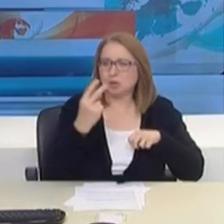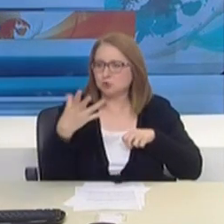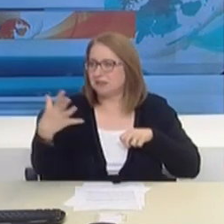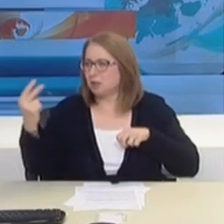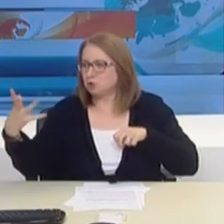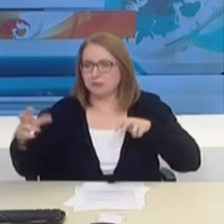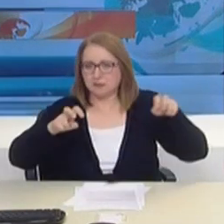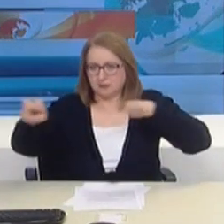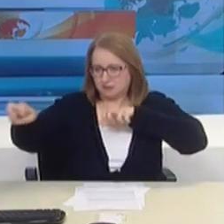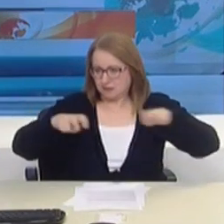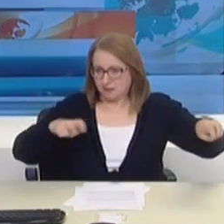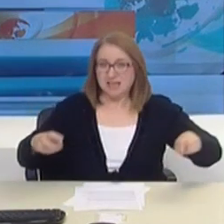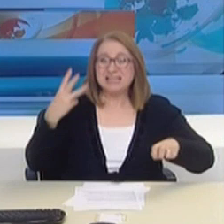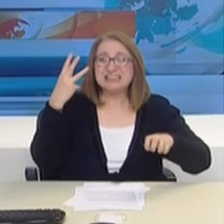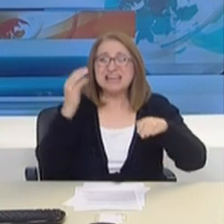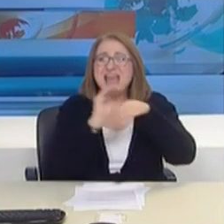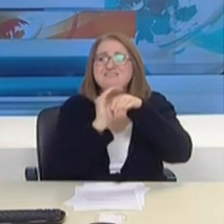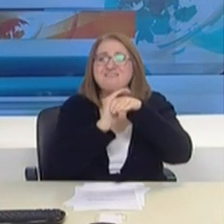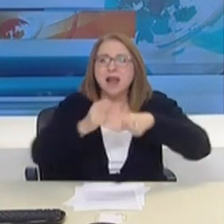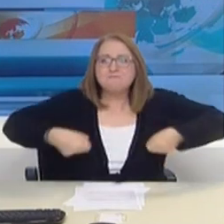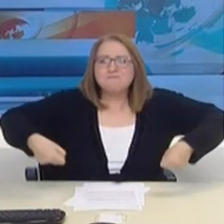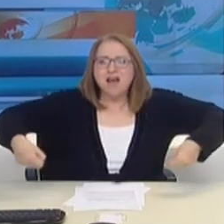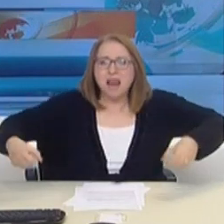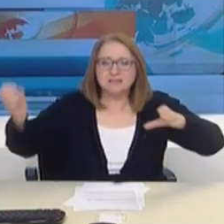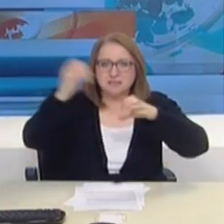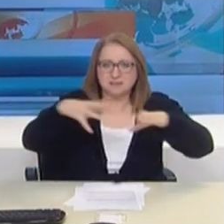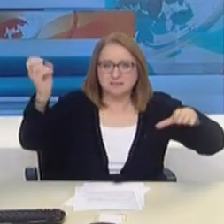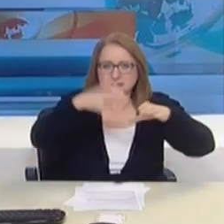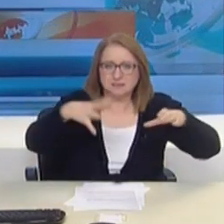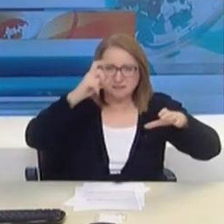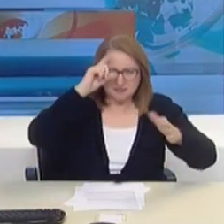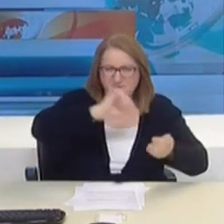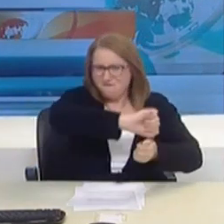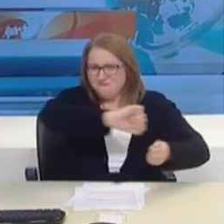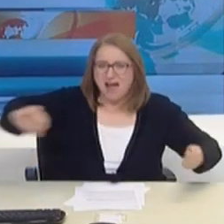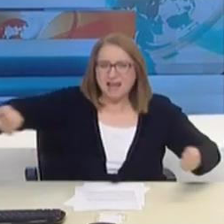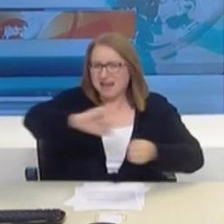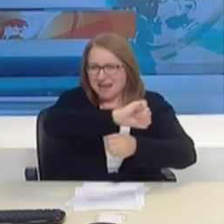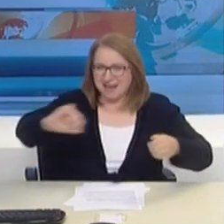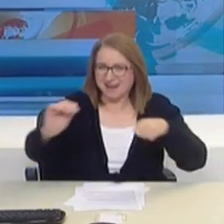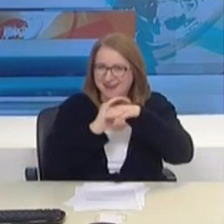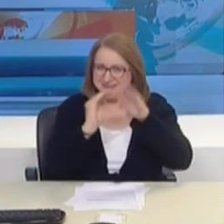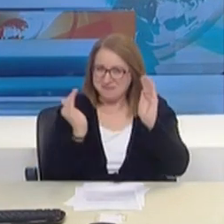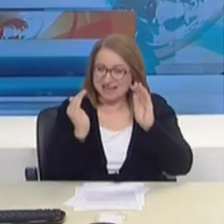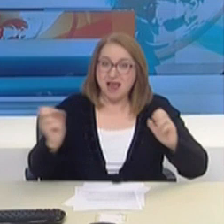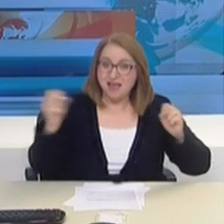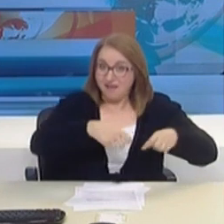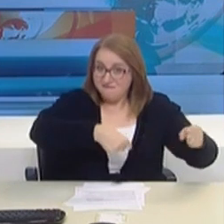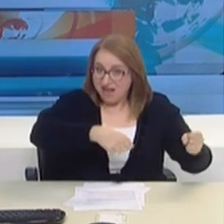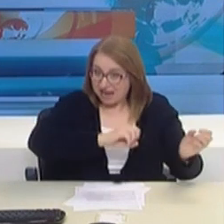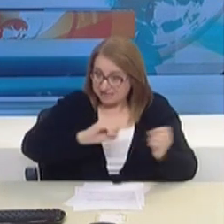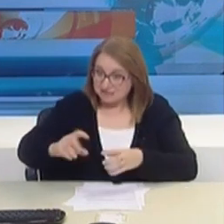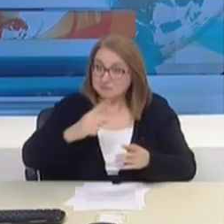οι αποσκευές τους. Ο ελληνικός λαός έχει επιβαρυνθεί ώστε να τους φιλοξενήσουμε σε 4